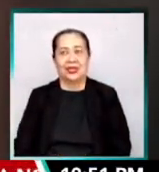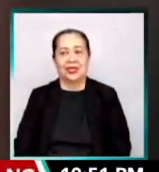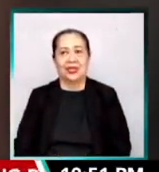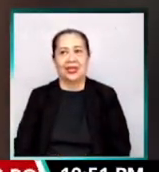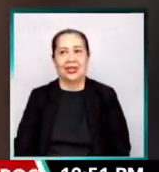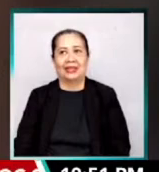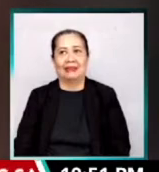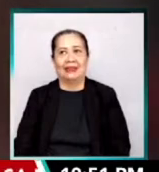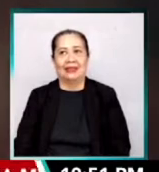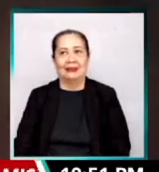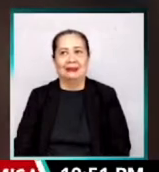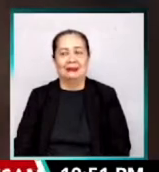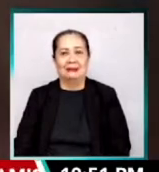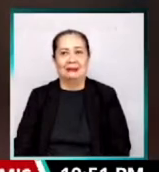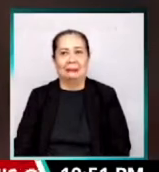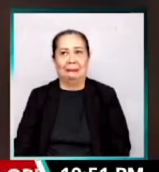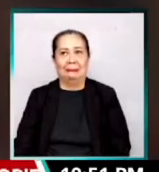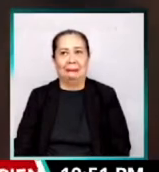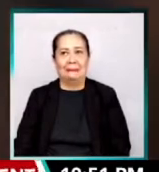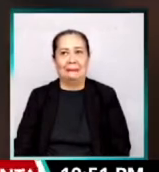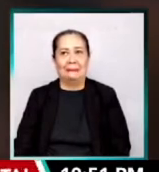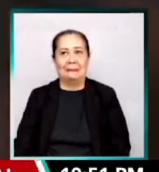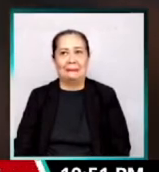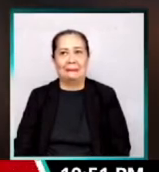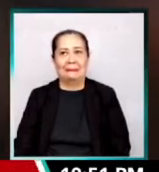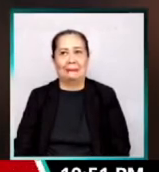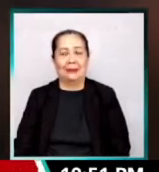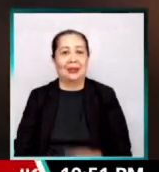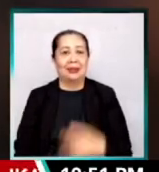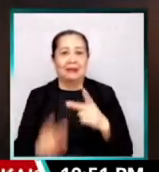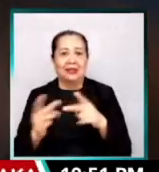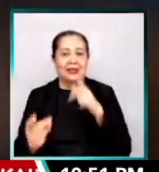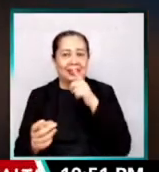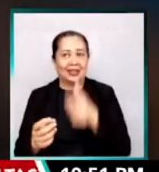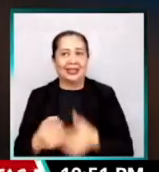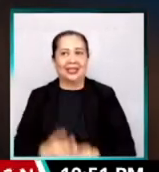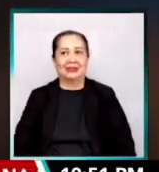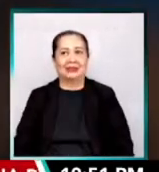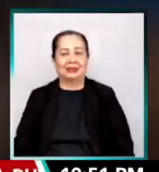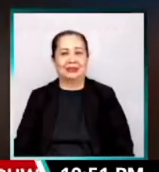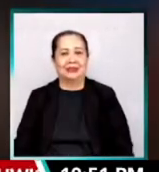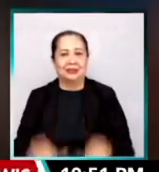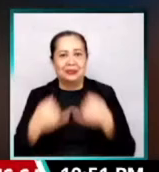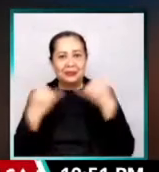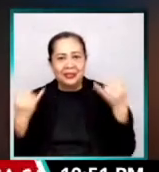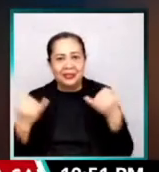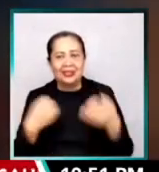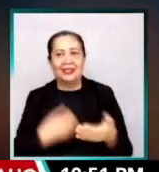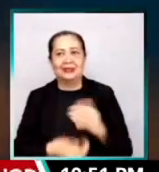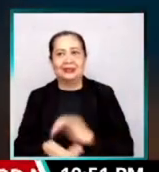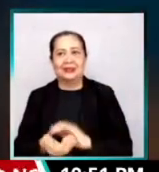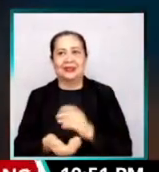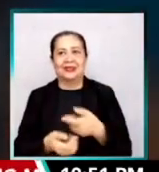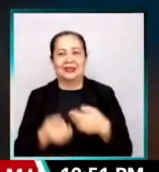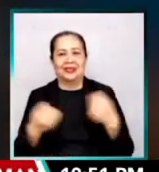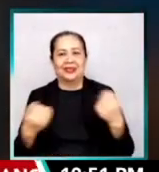5 scoop for Jensen. So, napakaswerte niyo po kasi 3. Yes,